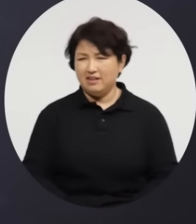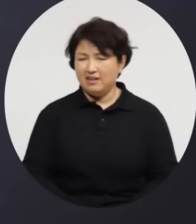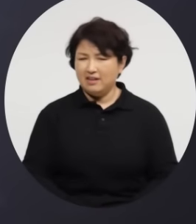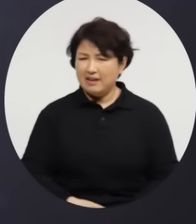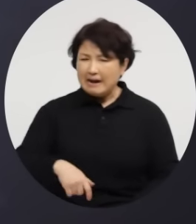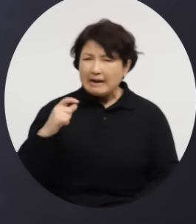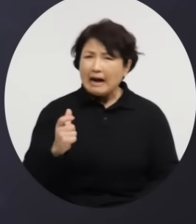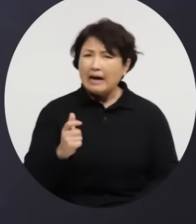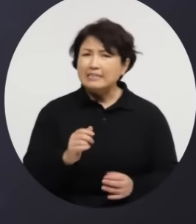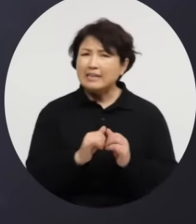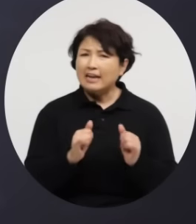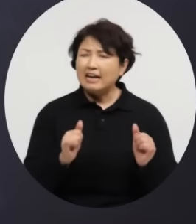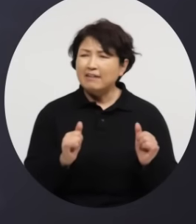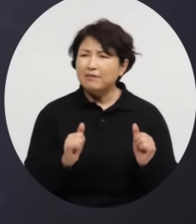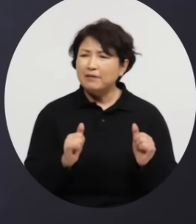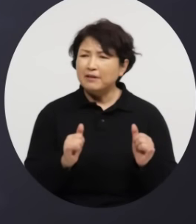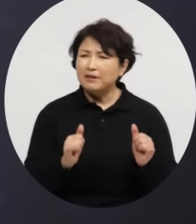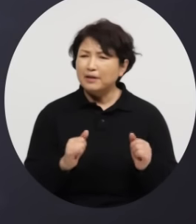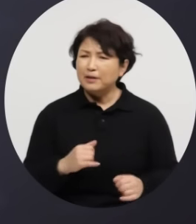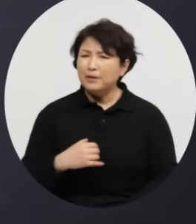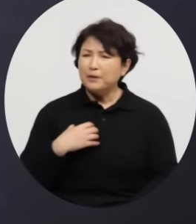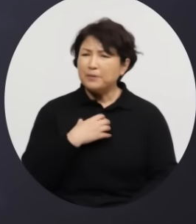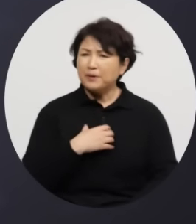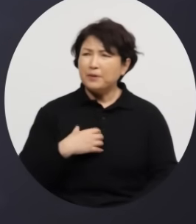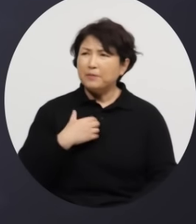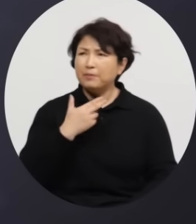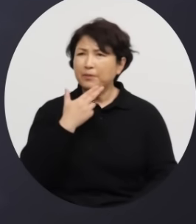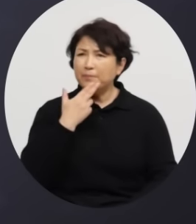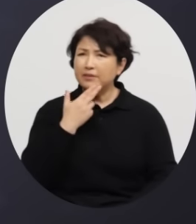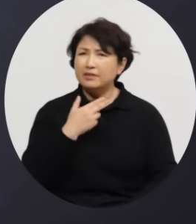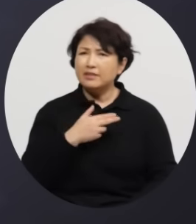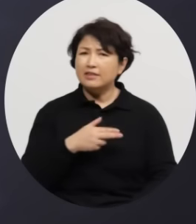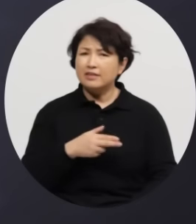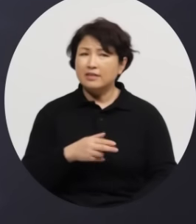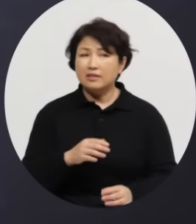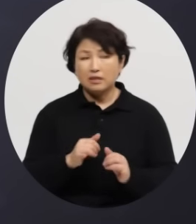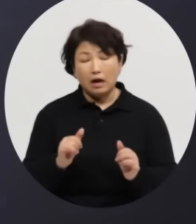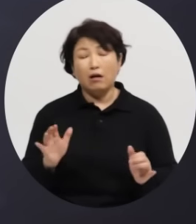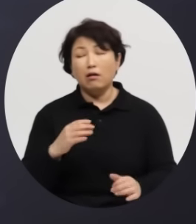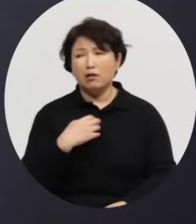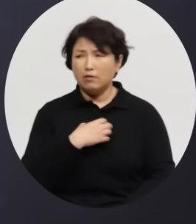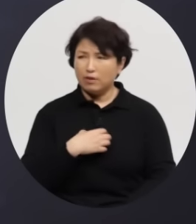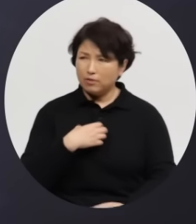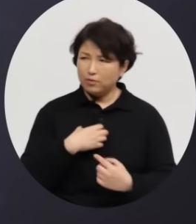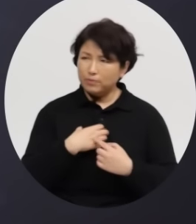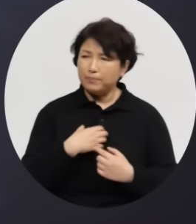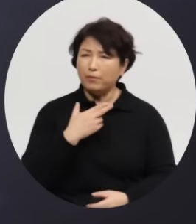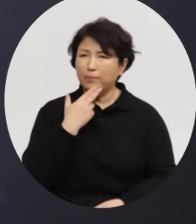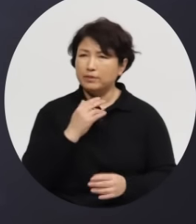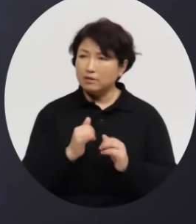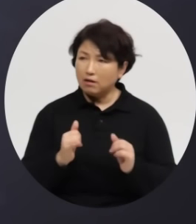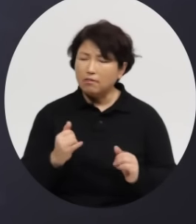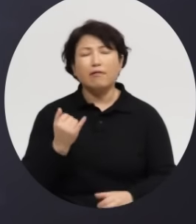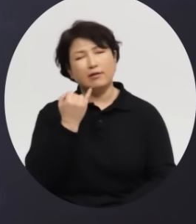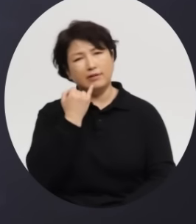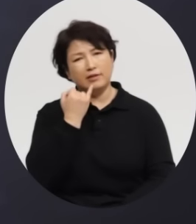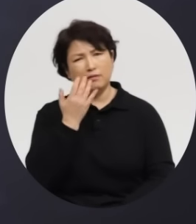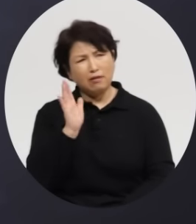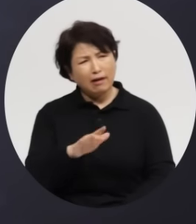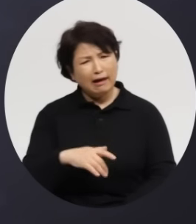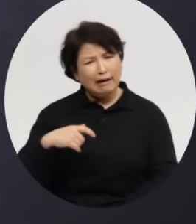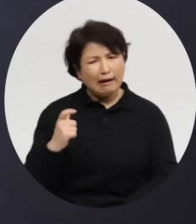강한 사람이 되고 싶다. 이거는. 괴로움 없는 사람이 되고 싶다. 뭐 이건 괜찮은데, 강한 사람이